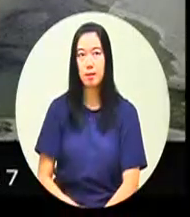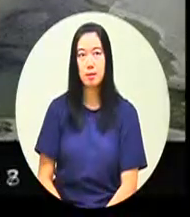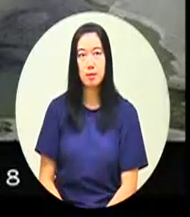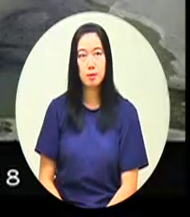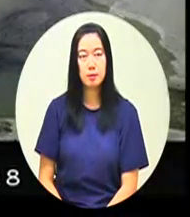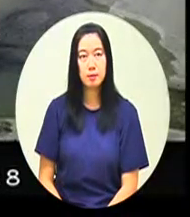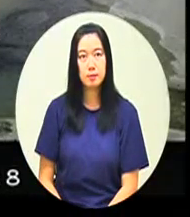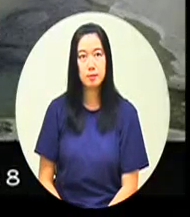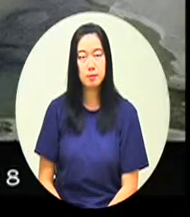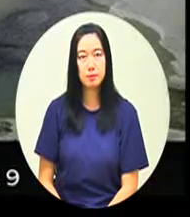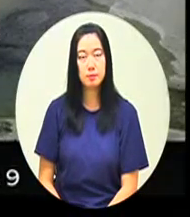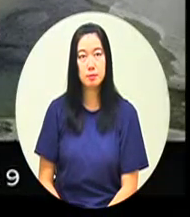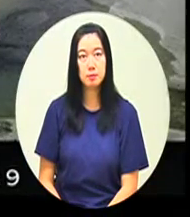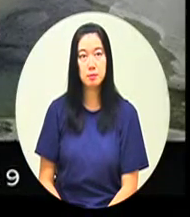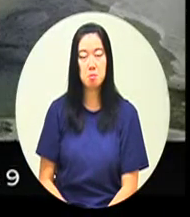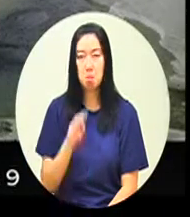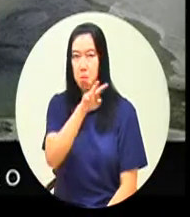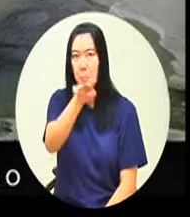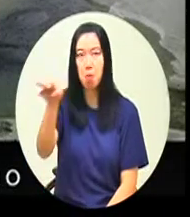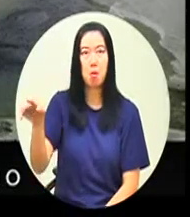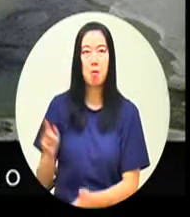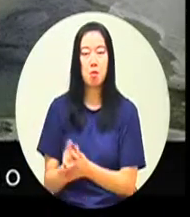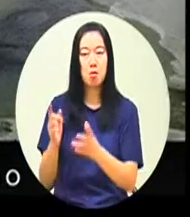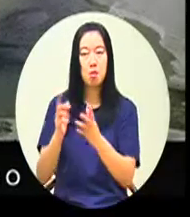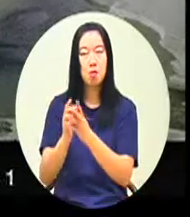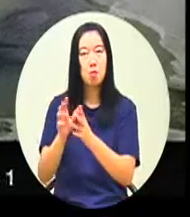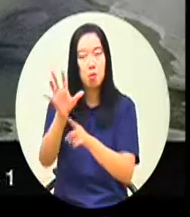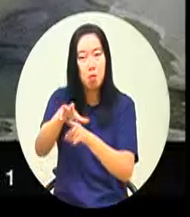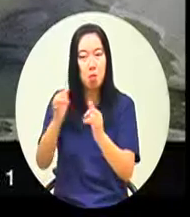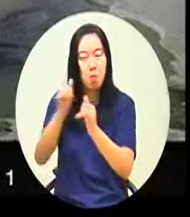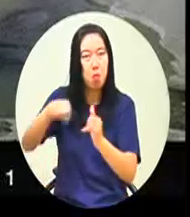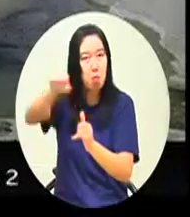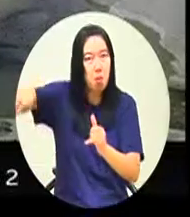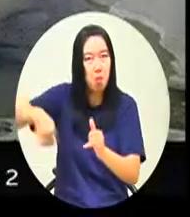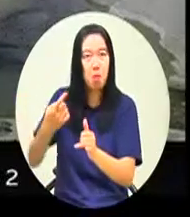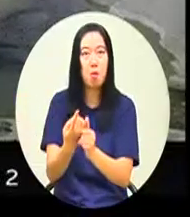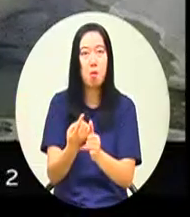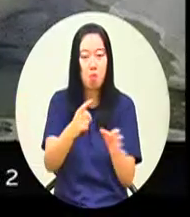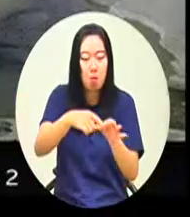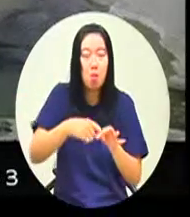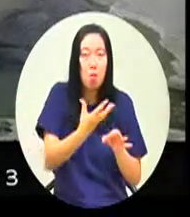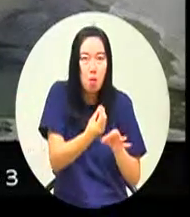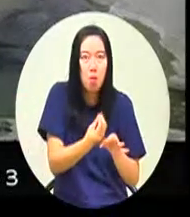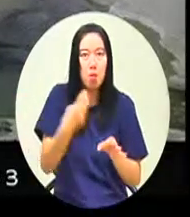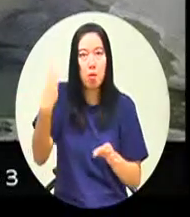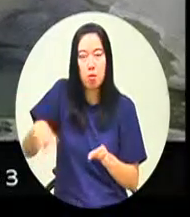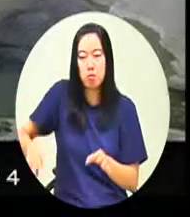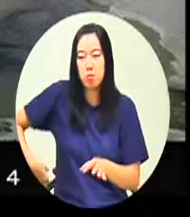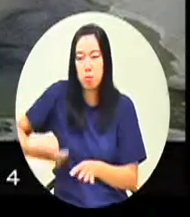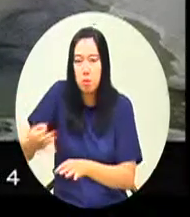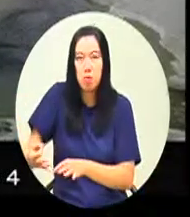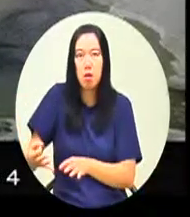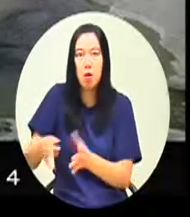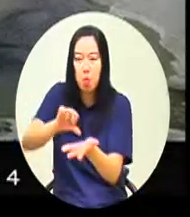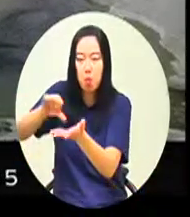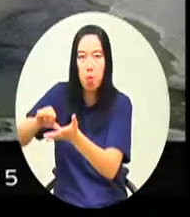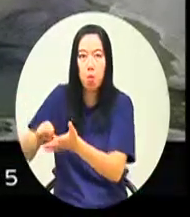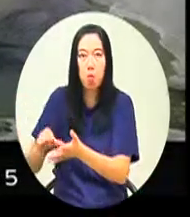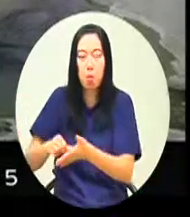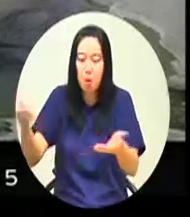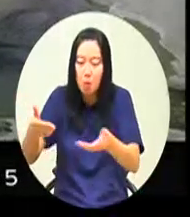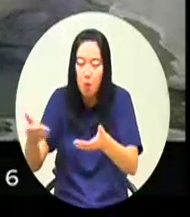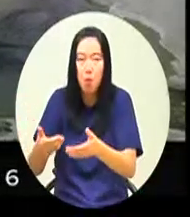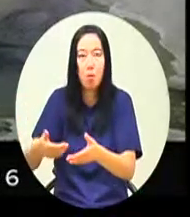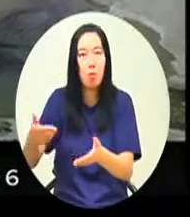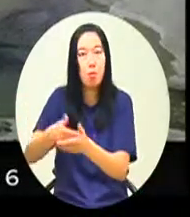好，像这些呢又没有收入，又还要复耕，好像这些呢，是不是？我跟市长